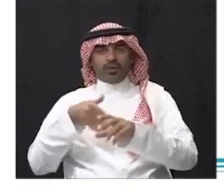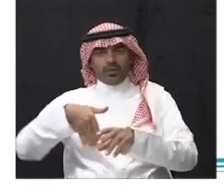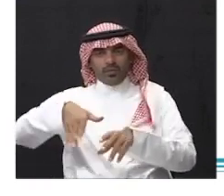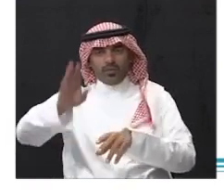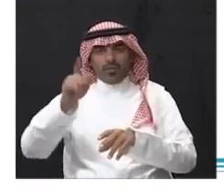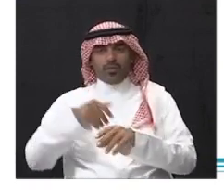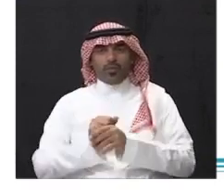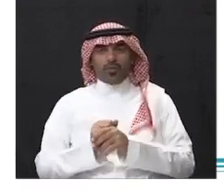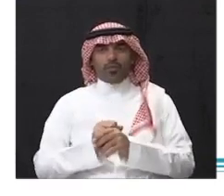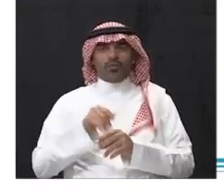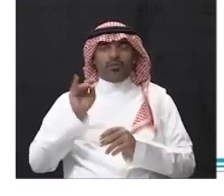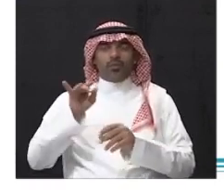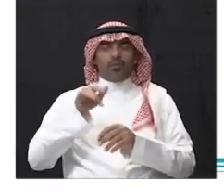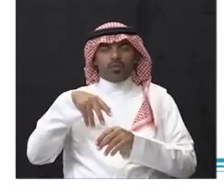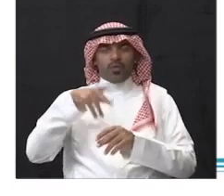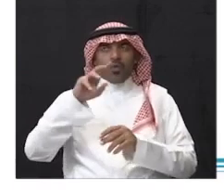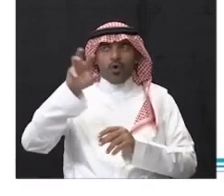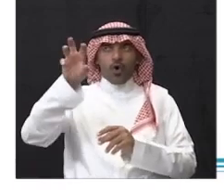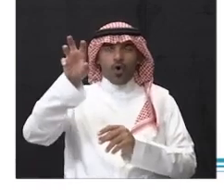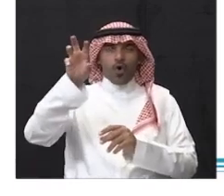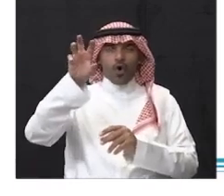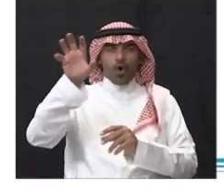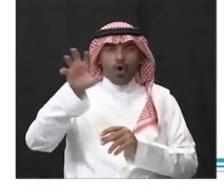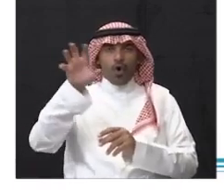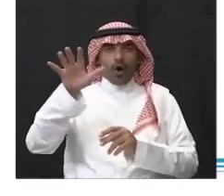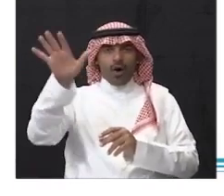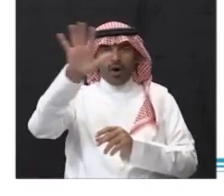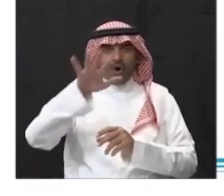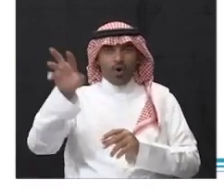نيوفوندلاند، وعاد بعد ذلك إلى إنجلترا،